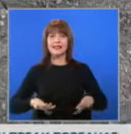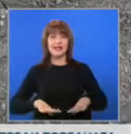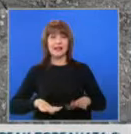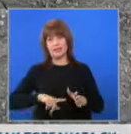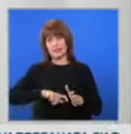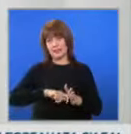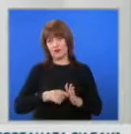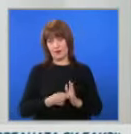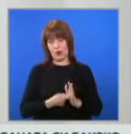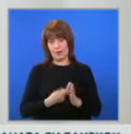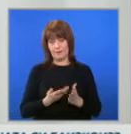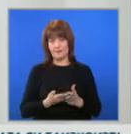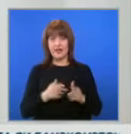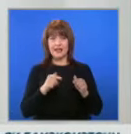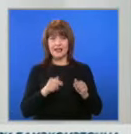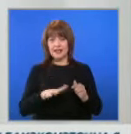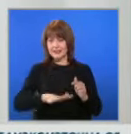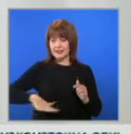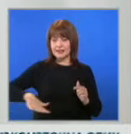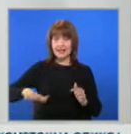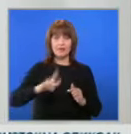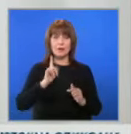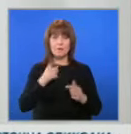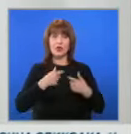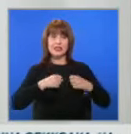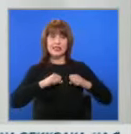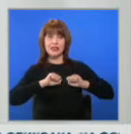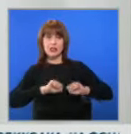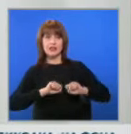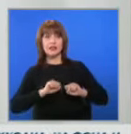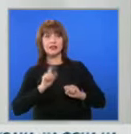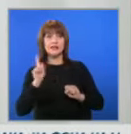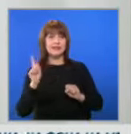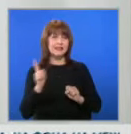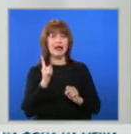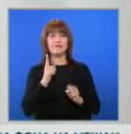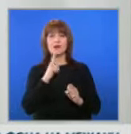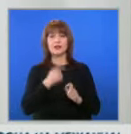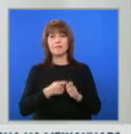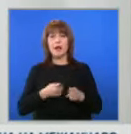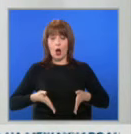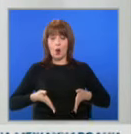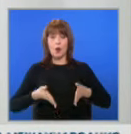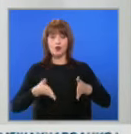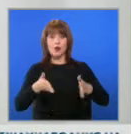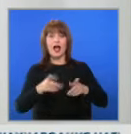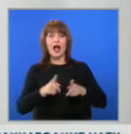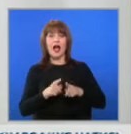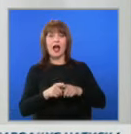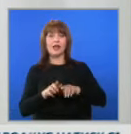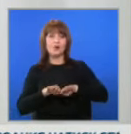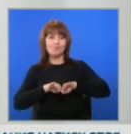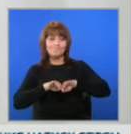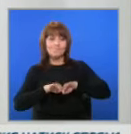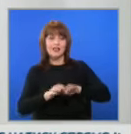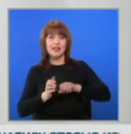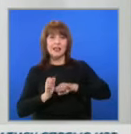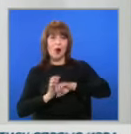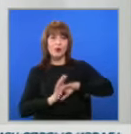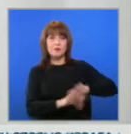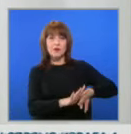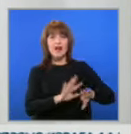са затворени. Тези територии могат да бъдат защитени само чрез създаване на коридор, някакъв вид буферна зона, така че всяко